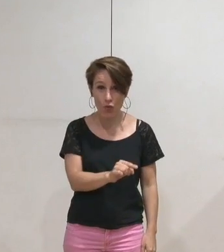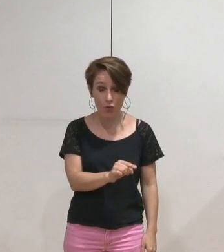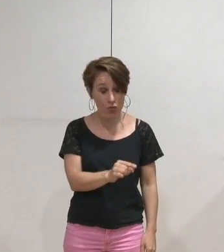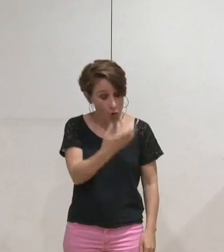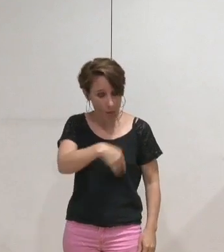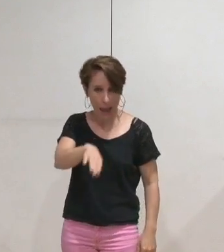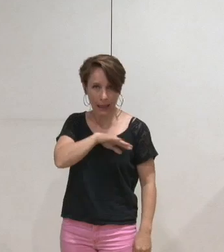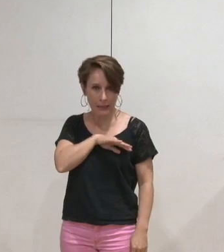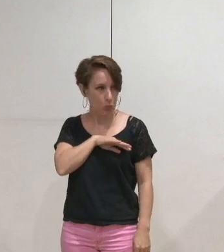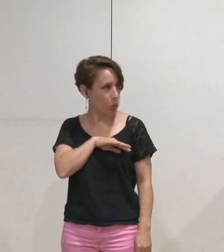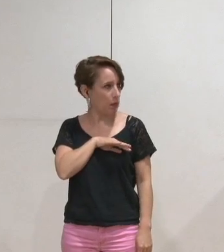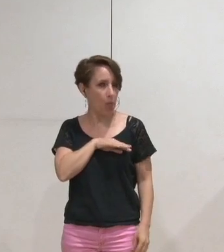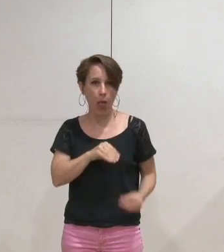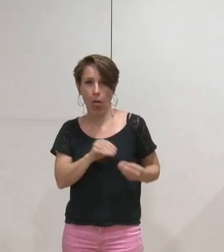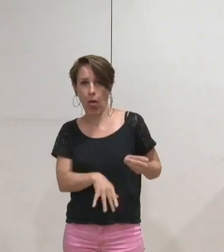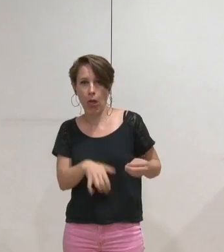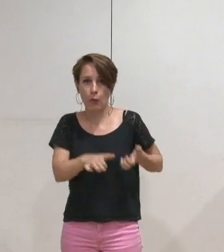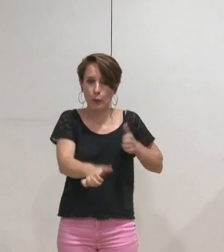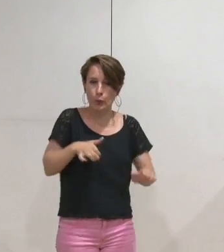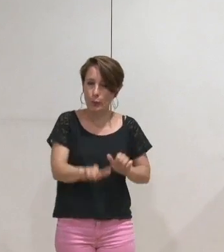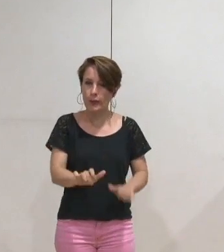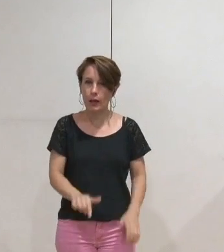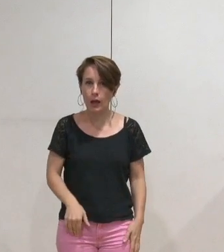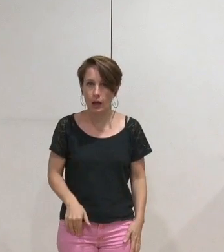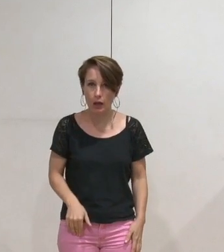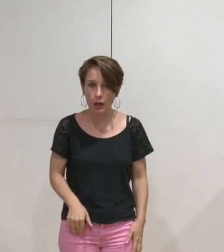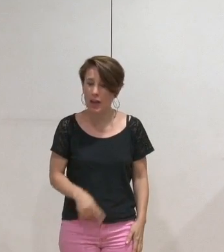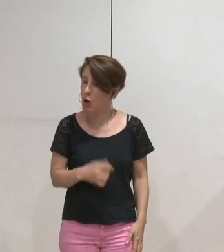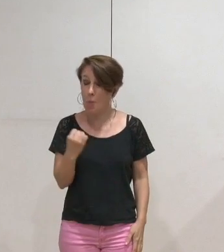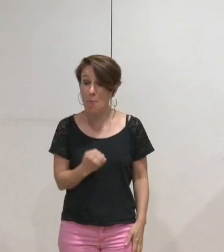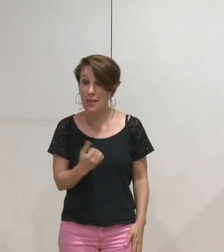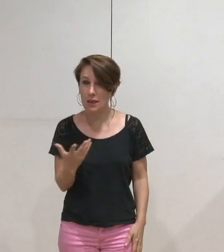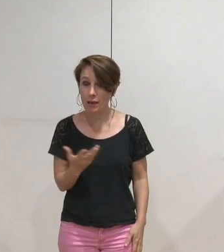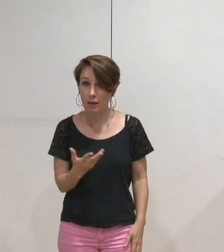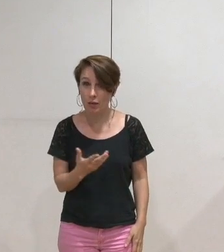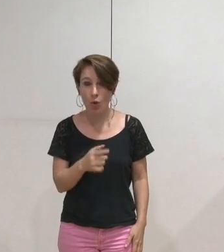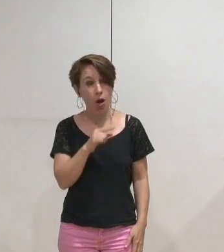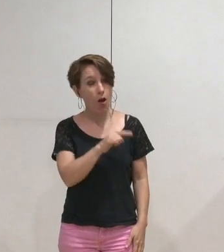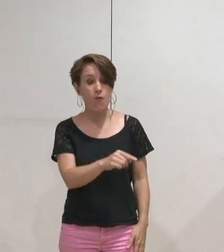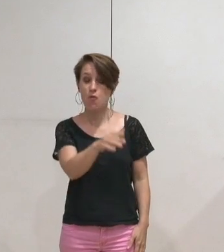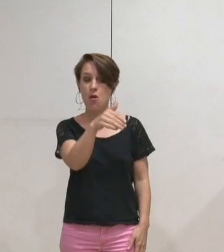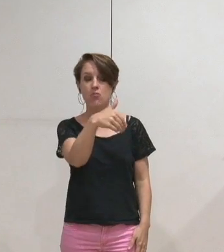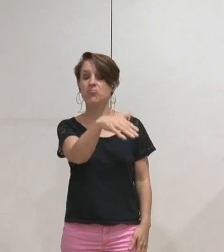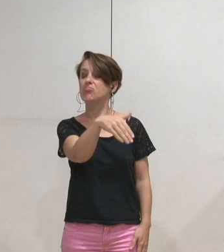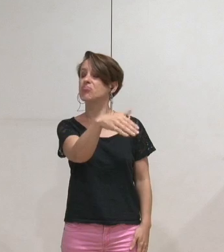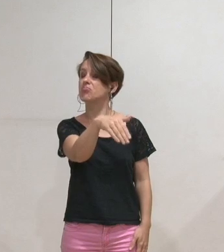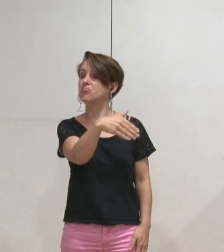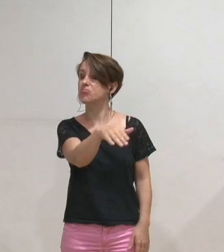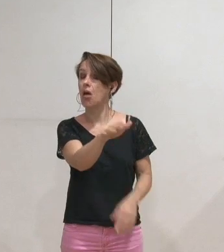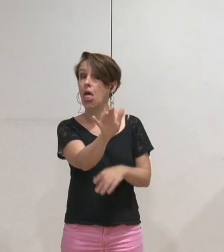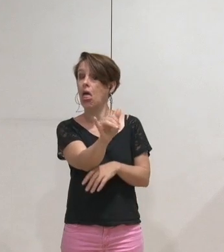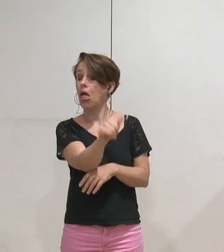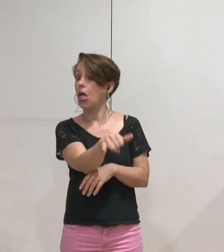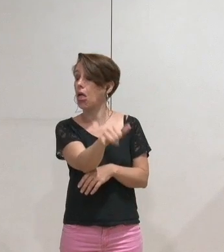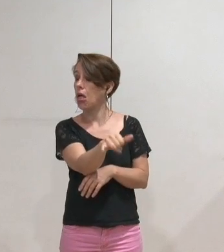que mieux pire vous traitiez par le mépris parce